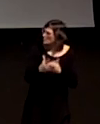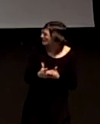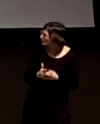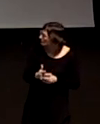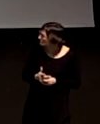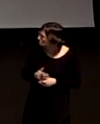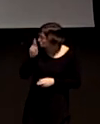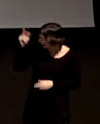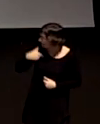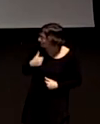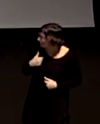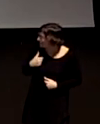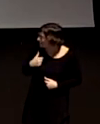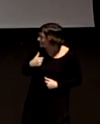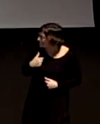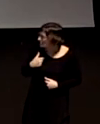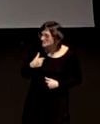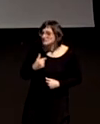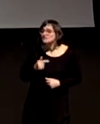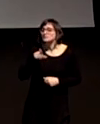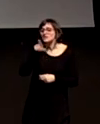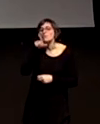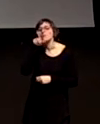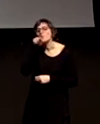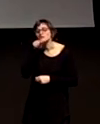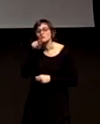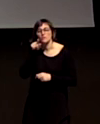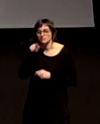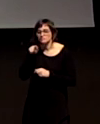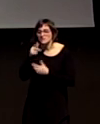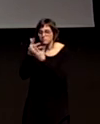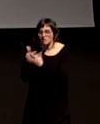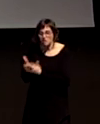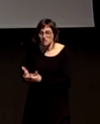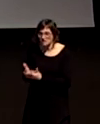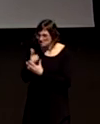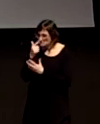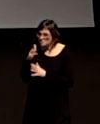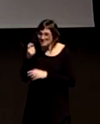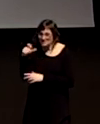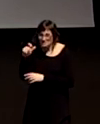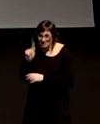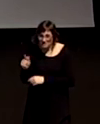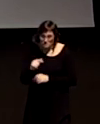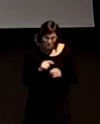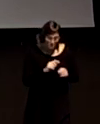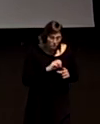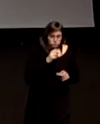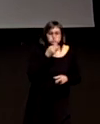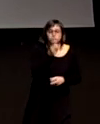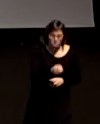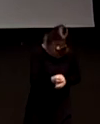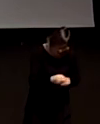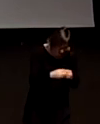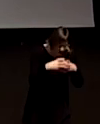j'avais le poids de tout de la bestiole de d'oiseaux quoi oui mais semblait qui faisait 200 grave et je voyais cette pelote mais c'est vrai qu'elle